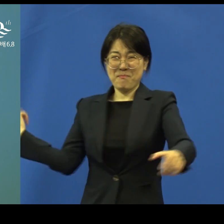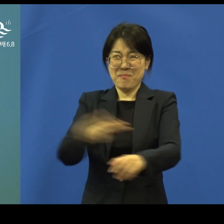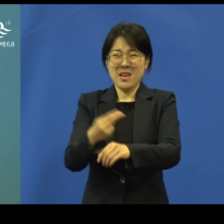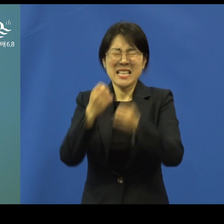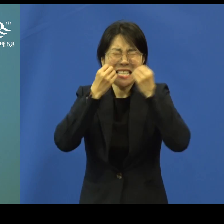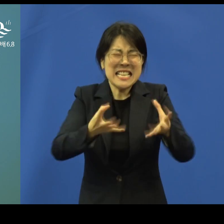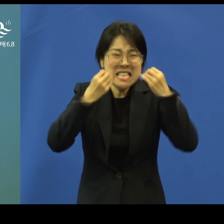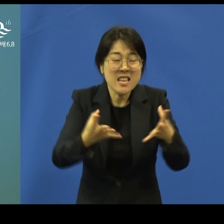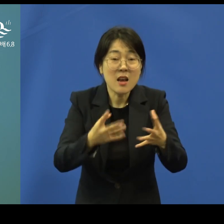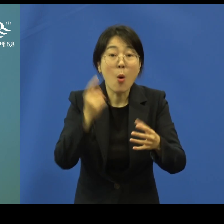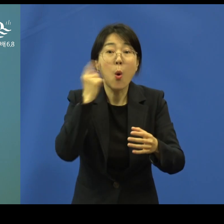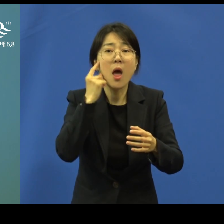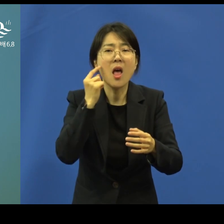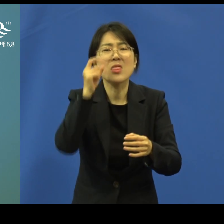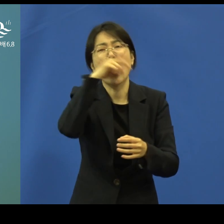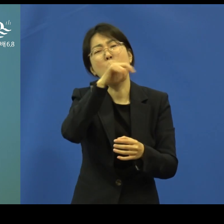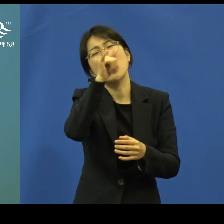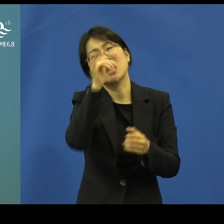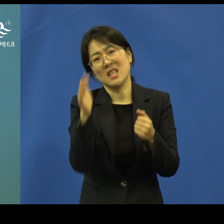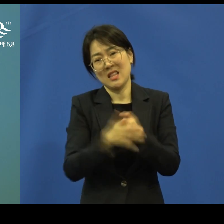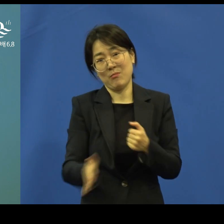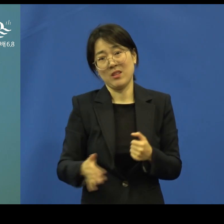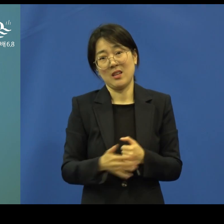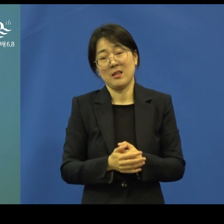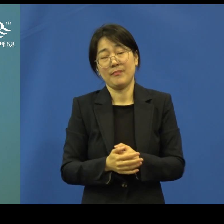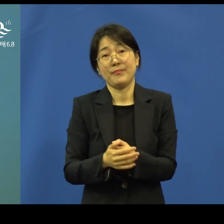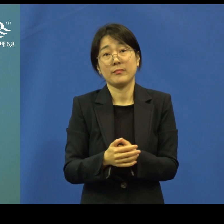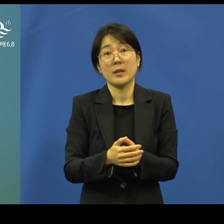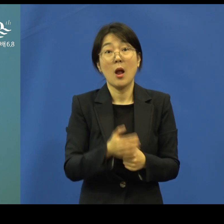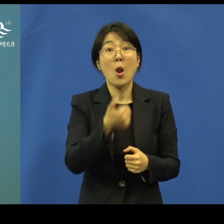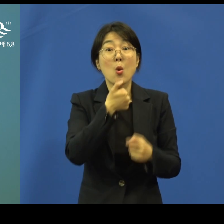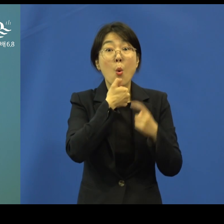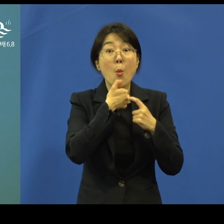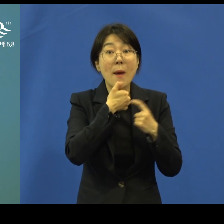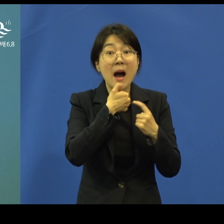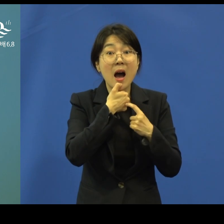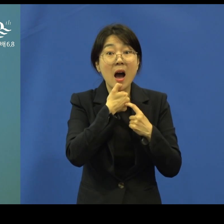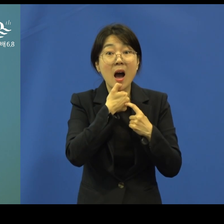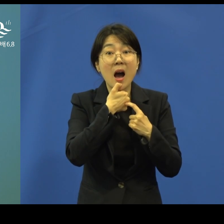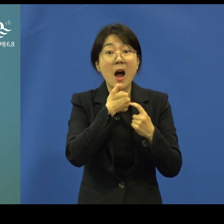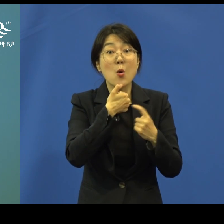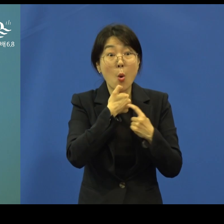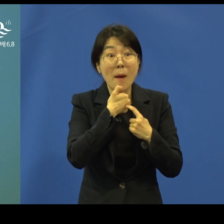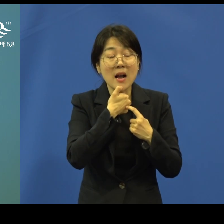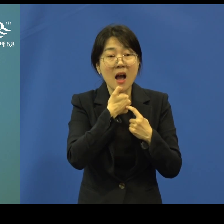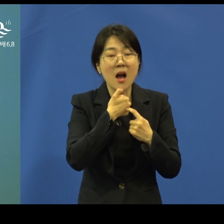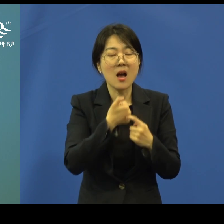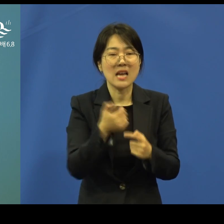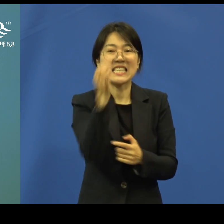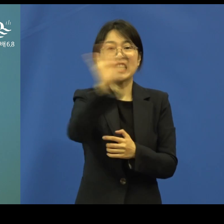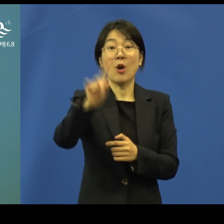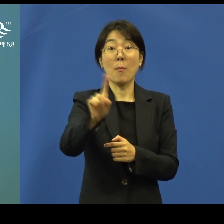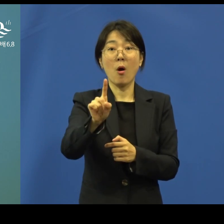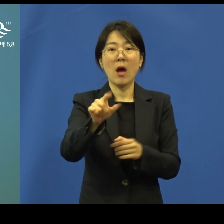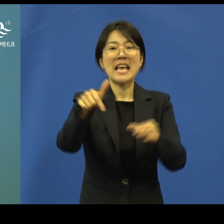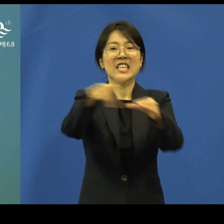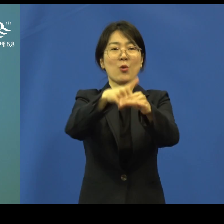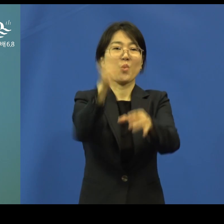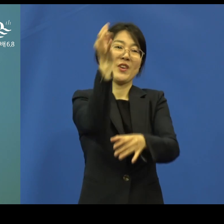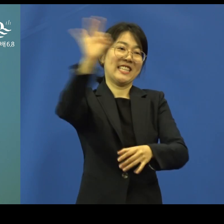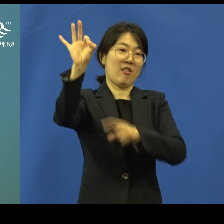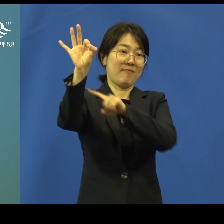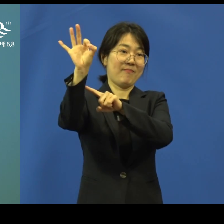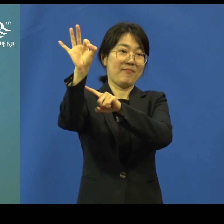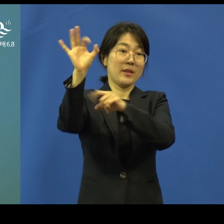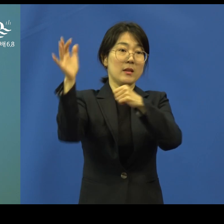사실 AD 313년에 로마의 기독교가 국교화되는 순간부터 기독교는 팽창을 하죠. 성장하지만